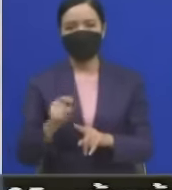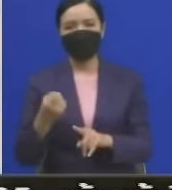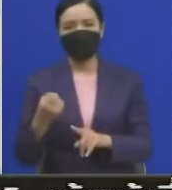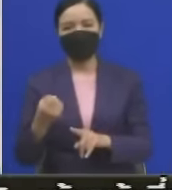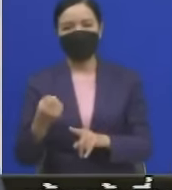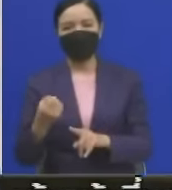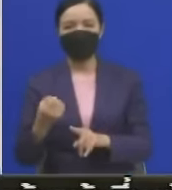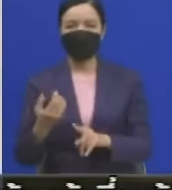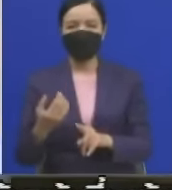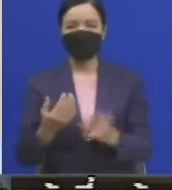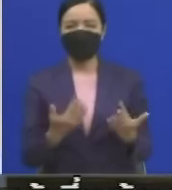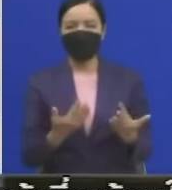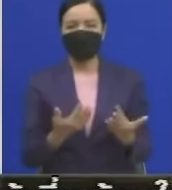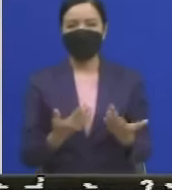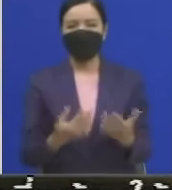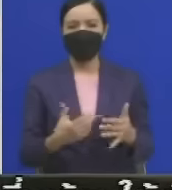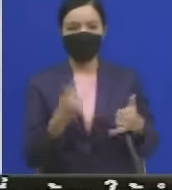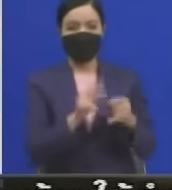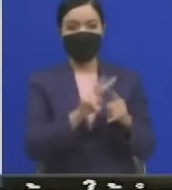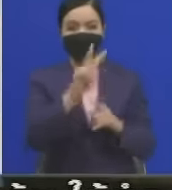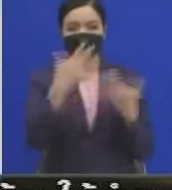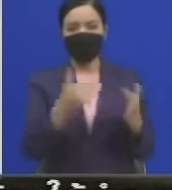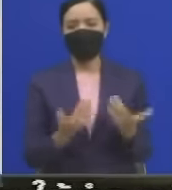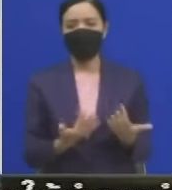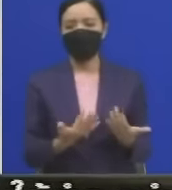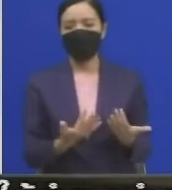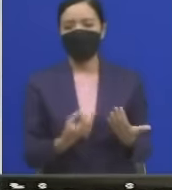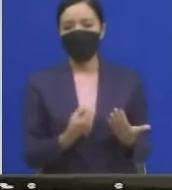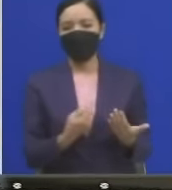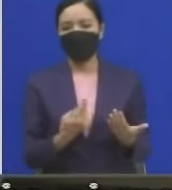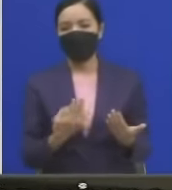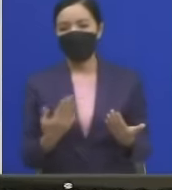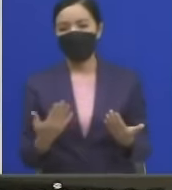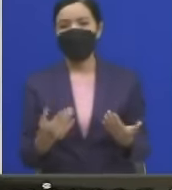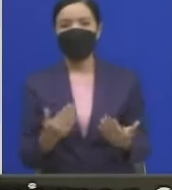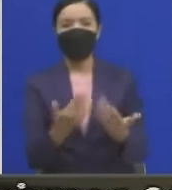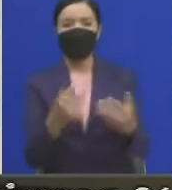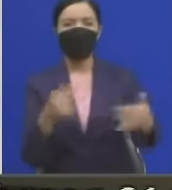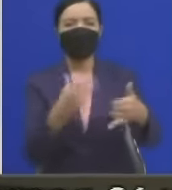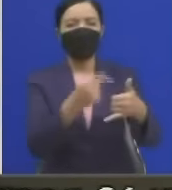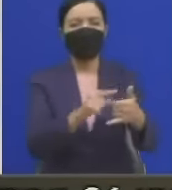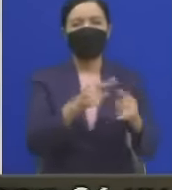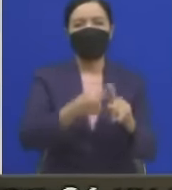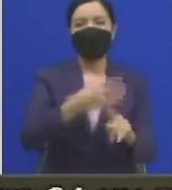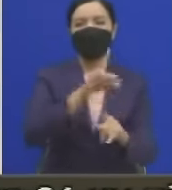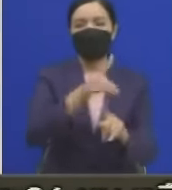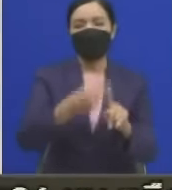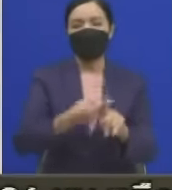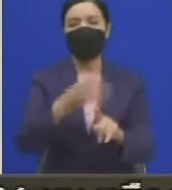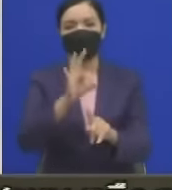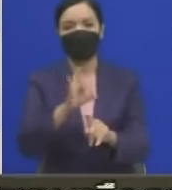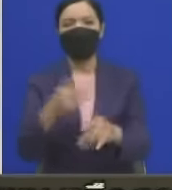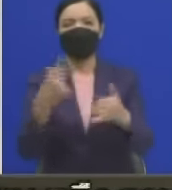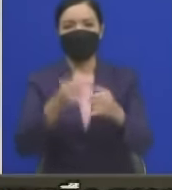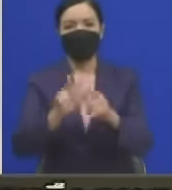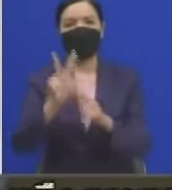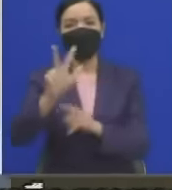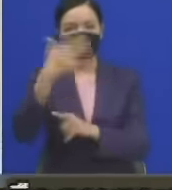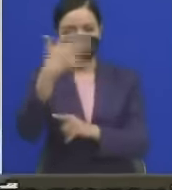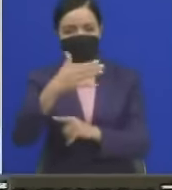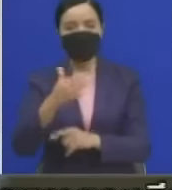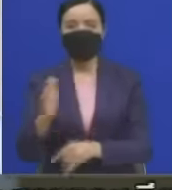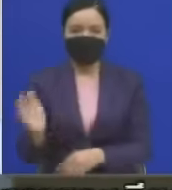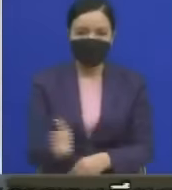3ต้องรอให้พวกที่ฉีดสิงหากันยาตุลามารับก่อนนะครับก็จะ